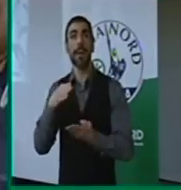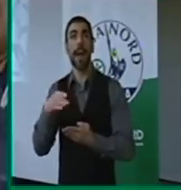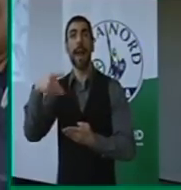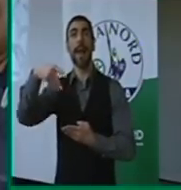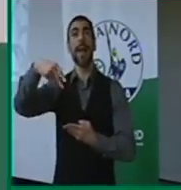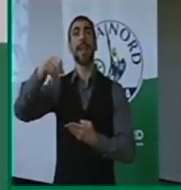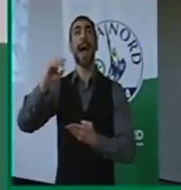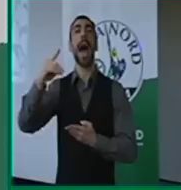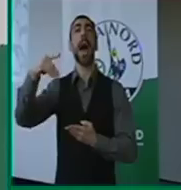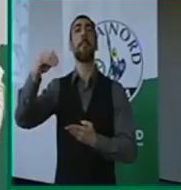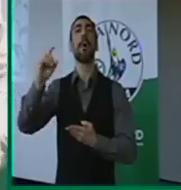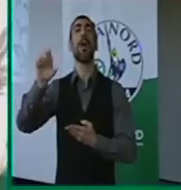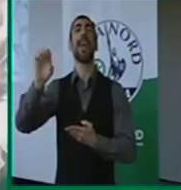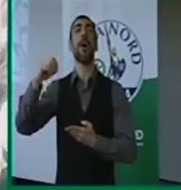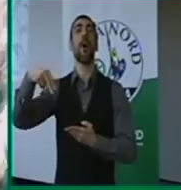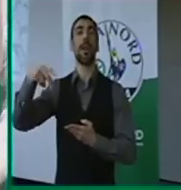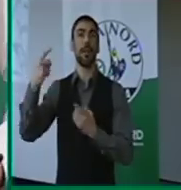Napoleon quindi